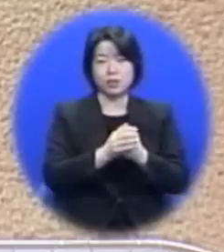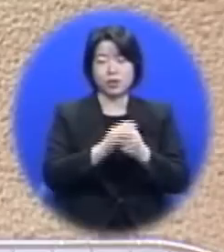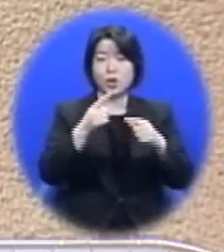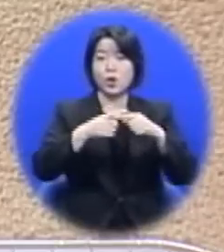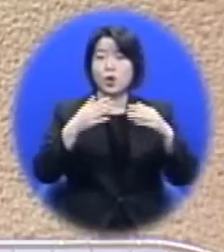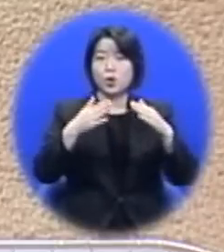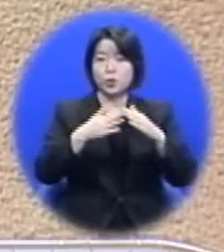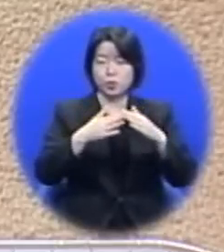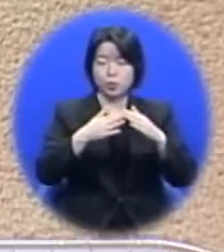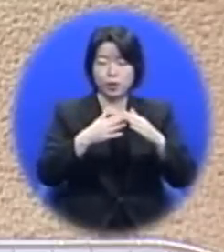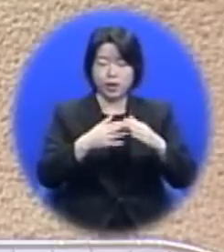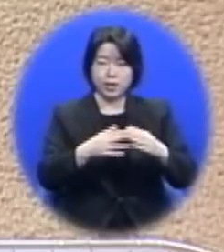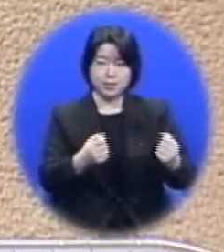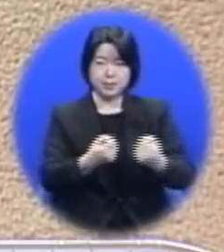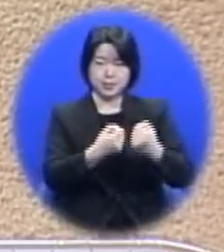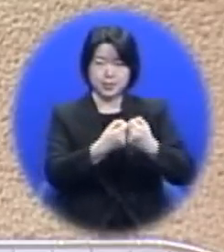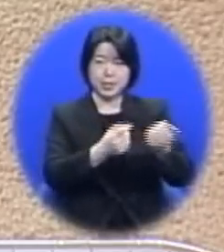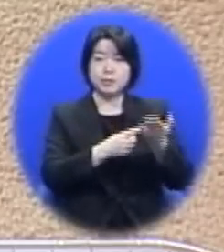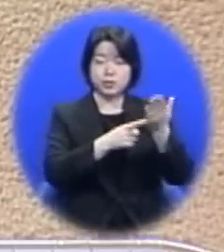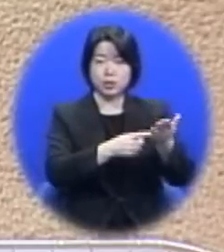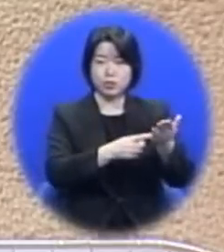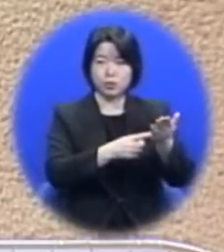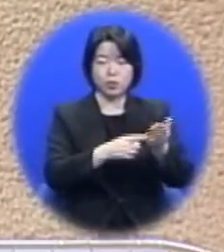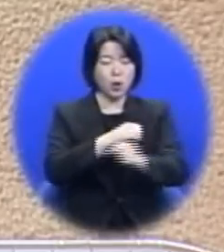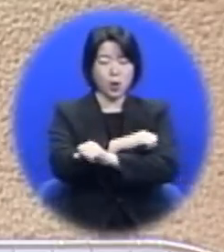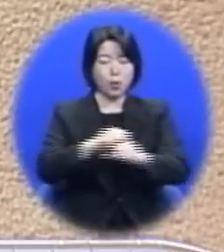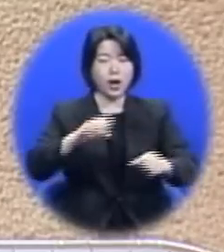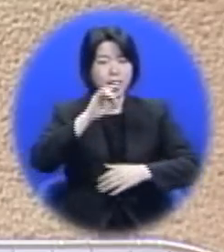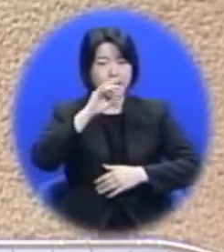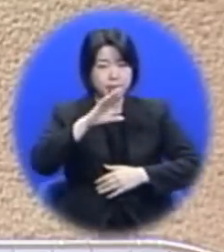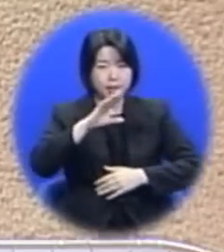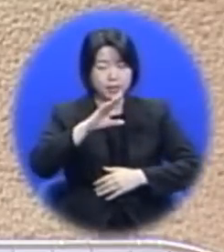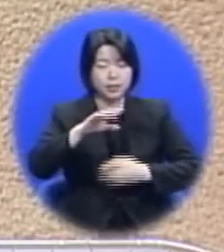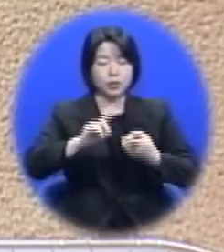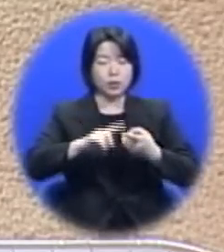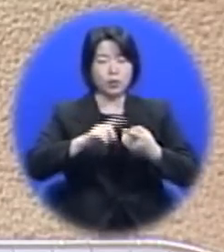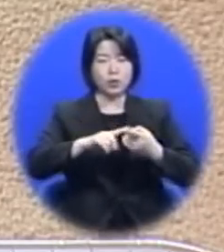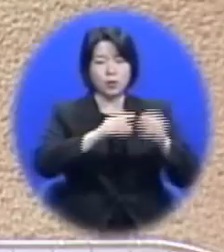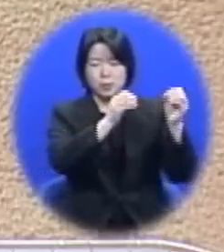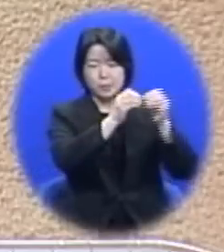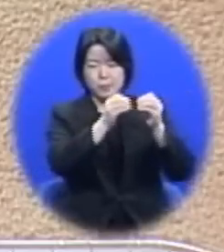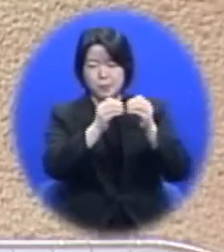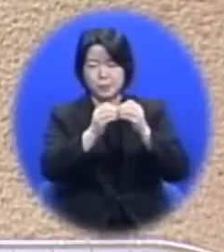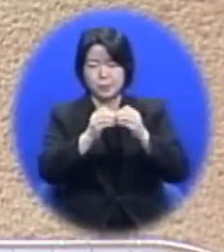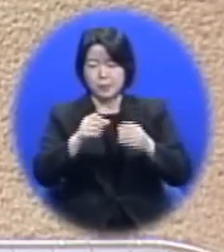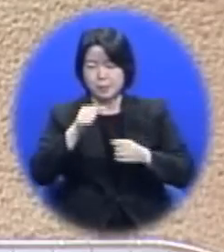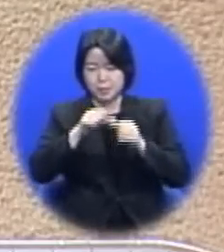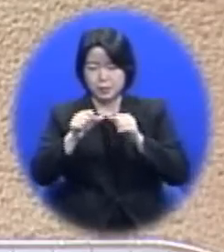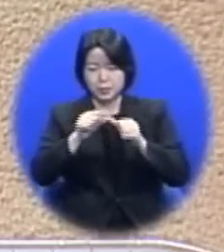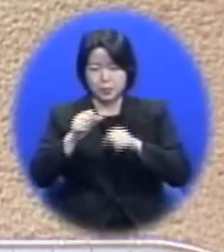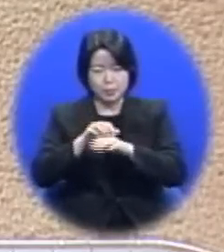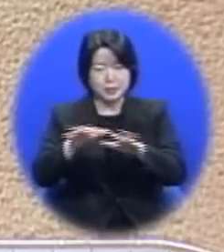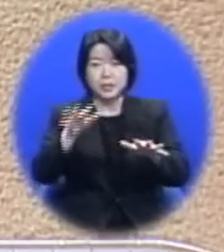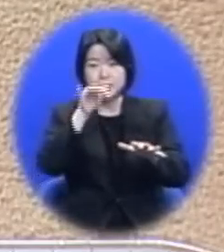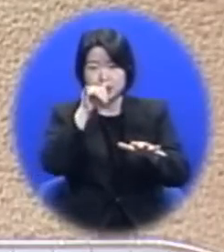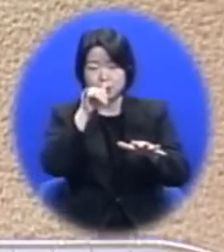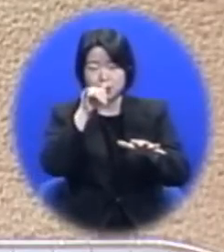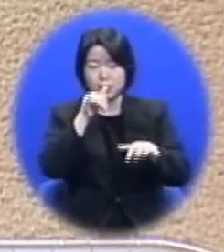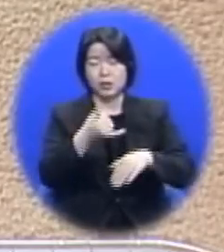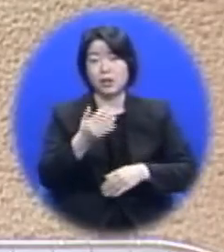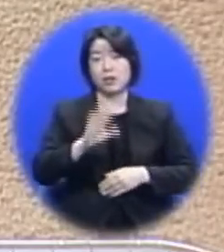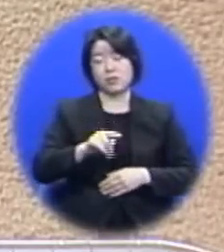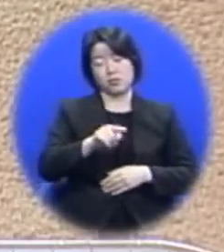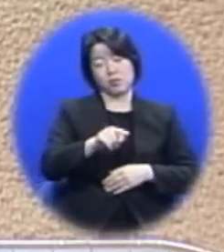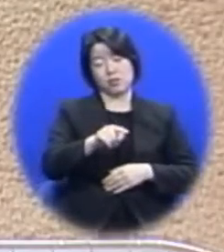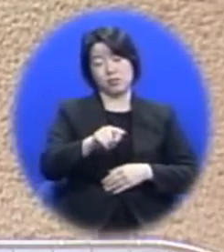화해가 되지 않는다는 게 아주 정설로 굳어져 있다고 그럽니다. 그래서 이 판사가